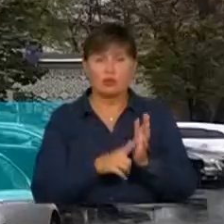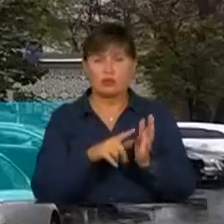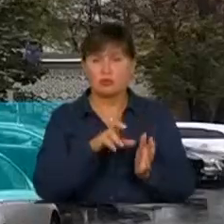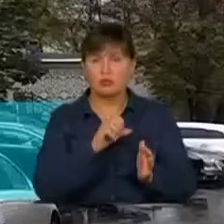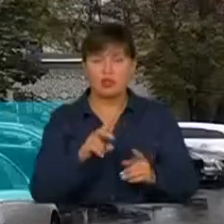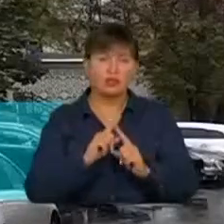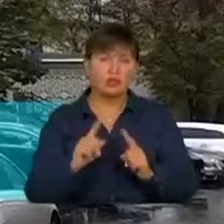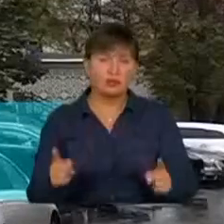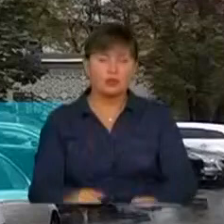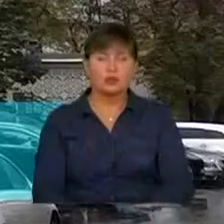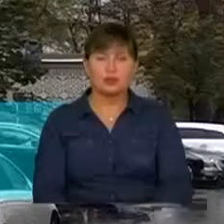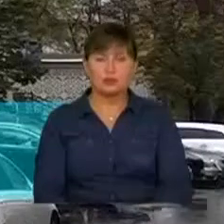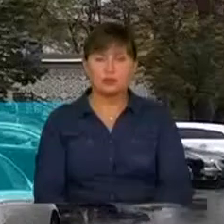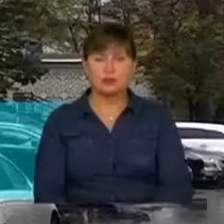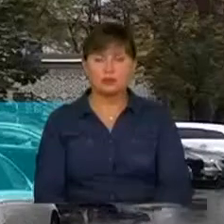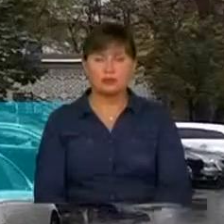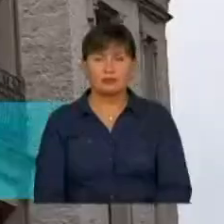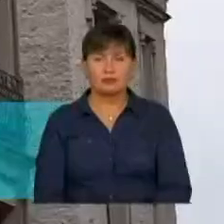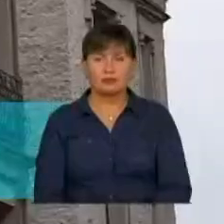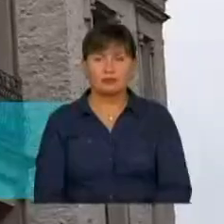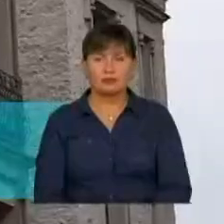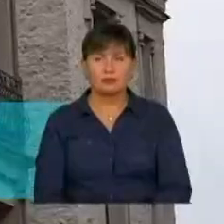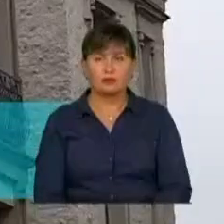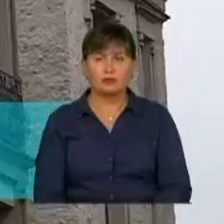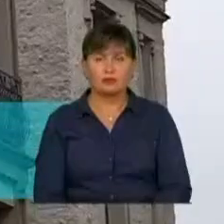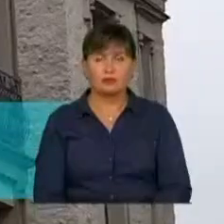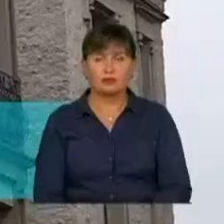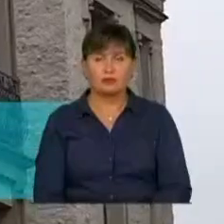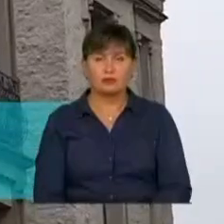ожидается. Амина Усенова, Айдана Нураш, Мадина Укас, Жаслах Лепберген, телеканал Алматы.